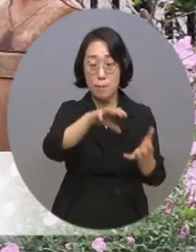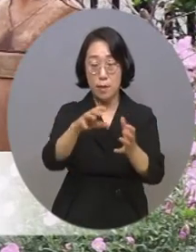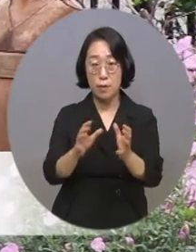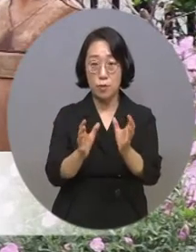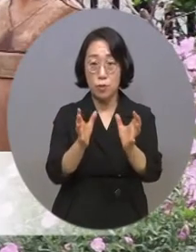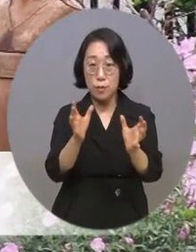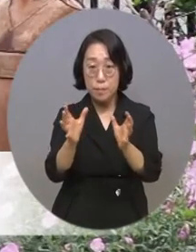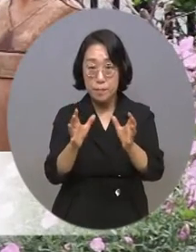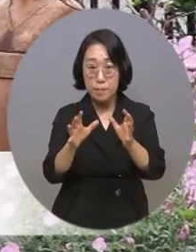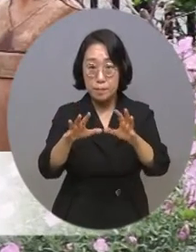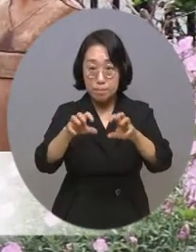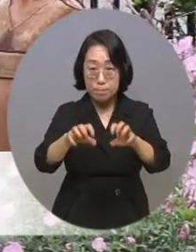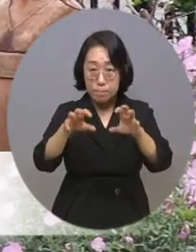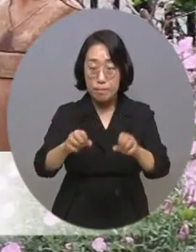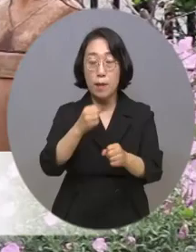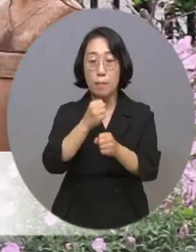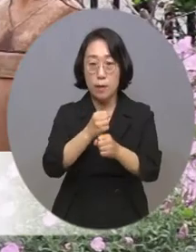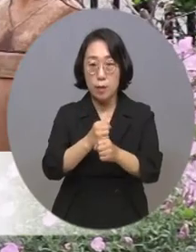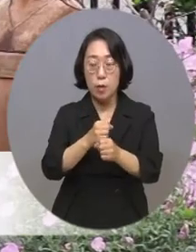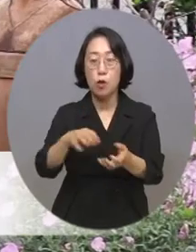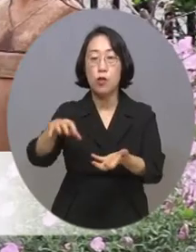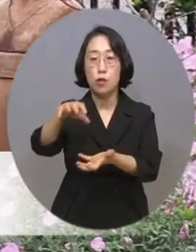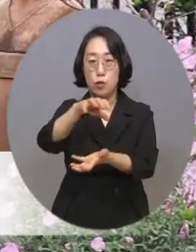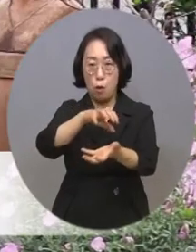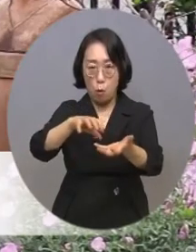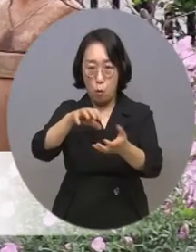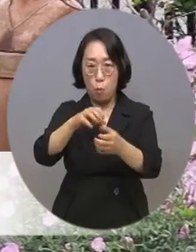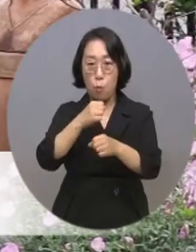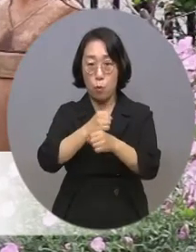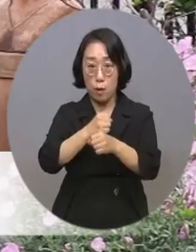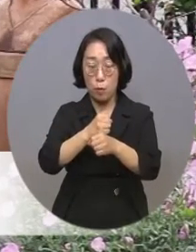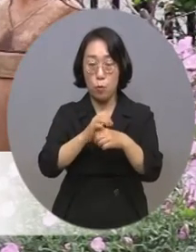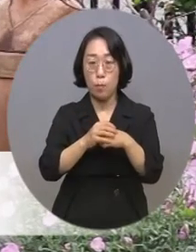만들고 그 형태를 섞고 틀을 만들어서